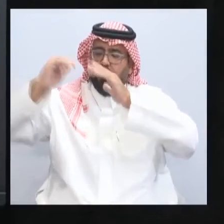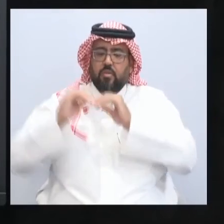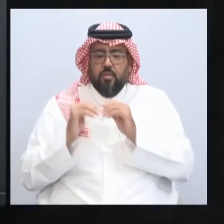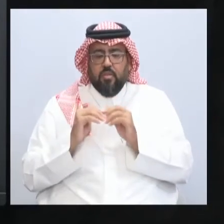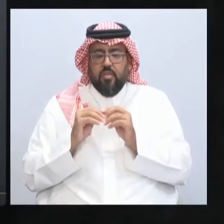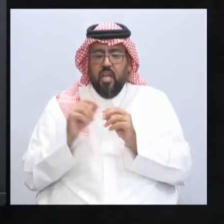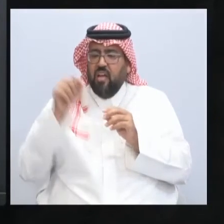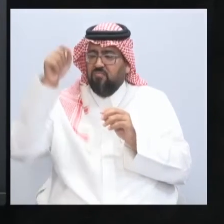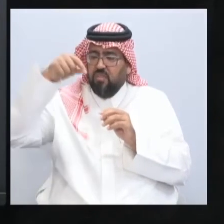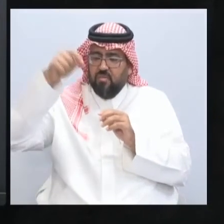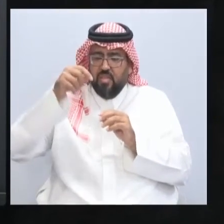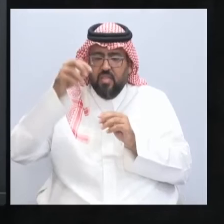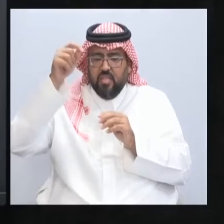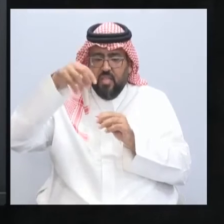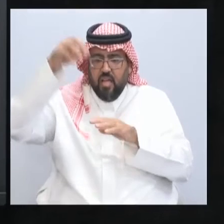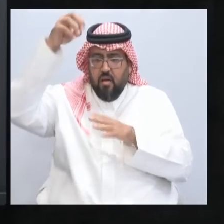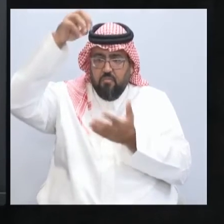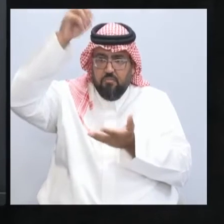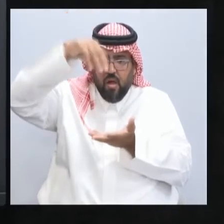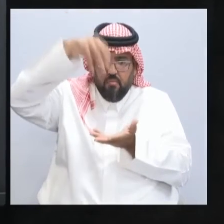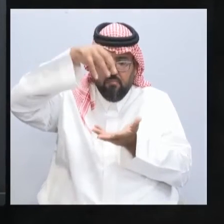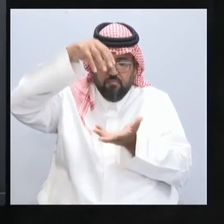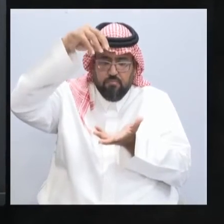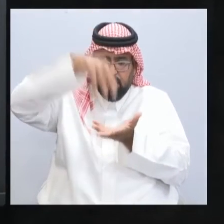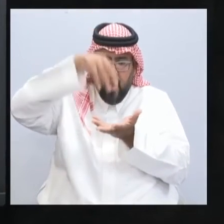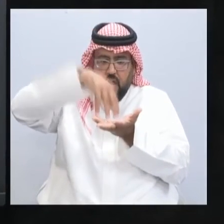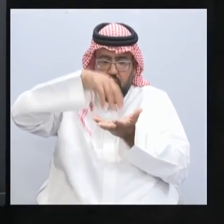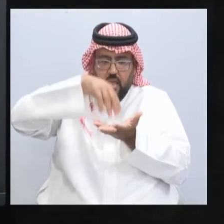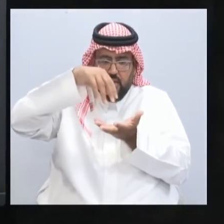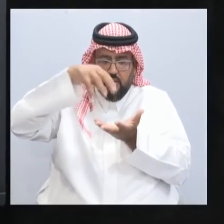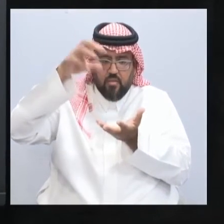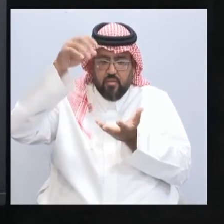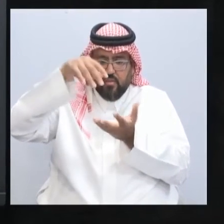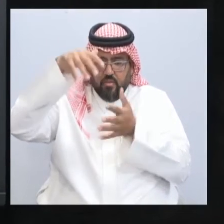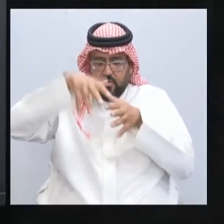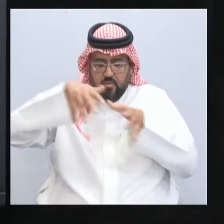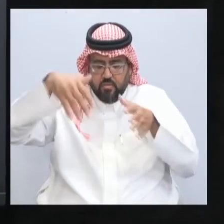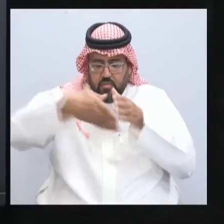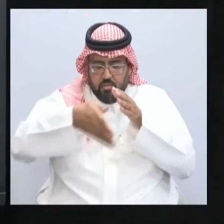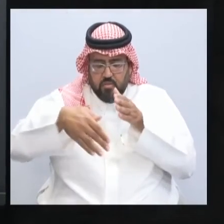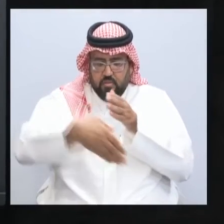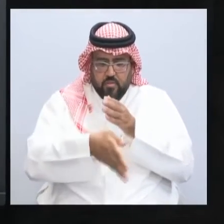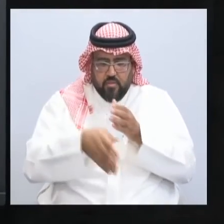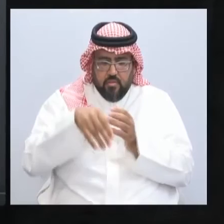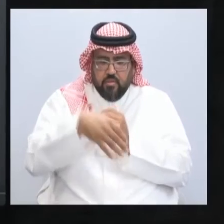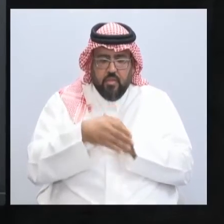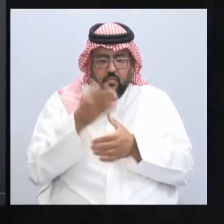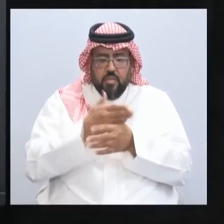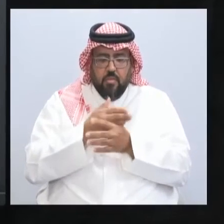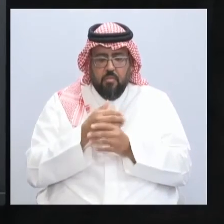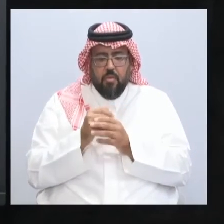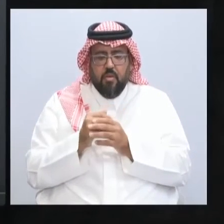ذات مساميه اثناء زول الامطار لا تتجمع فوقها واما راح تخترقها بسبب